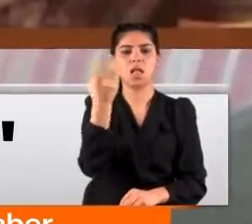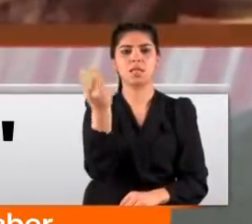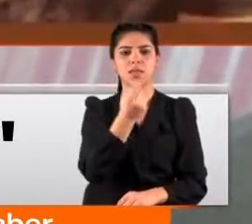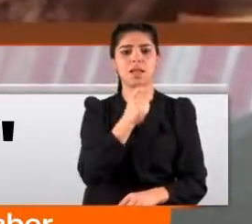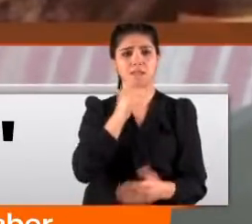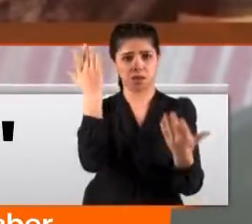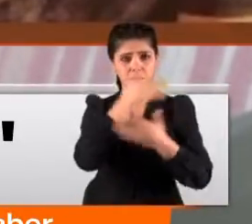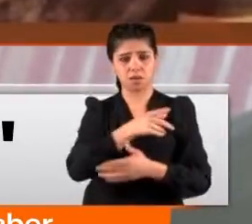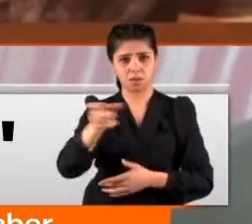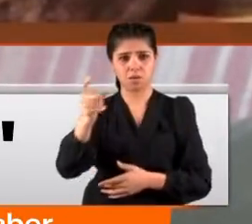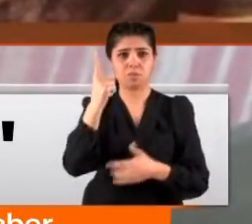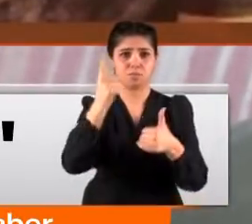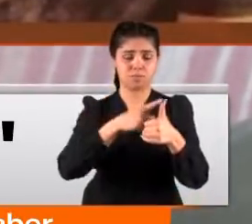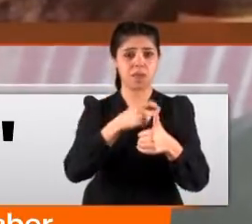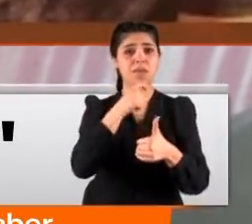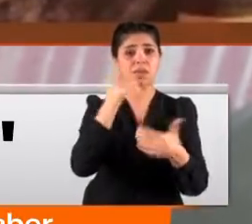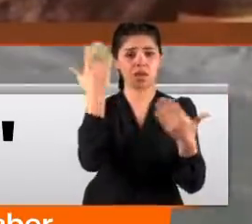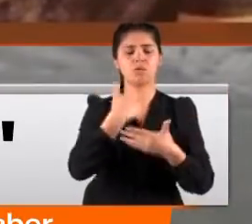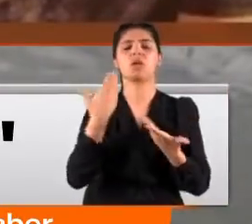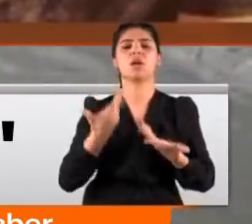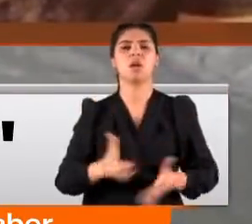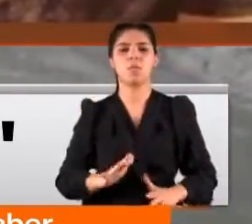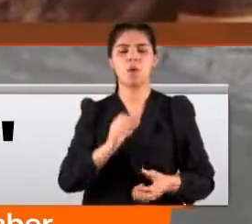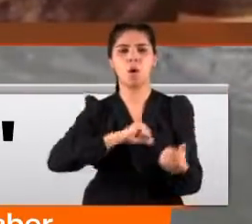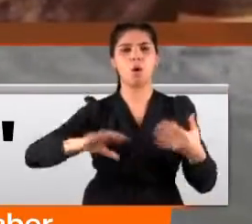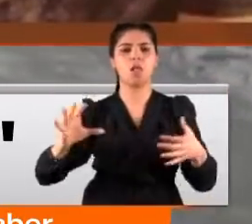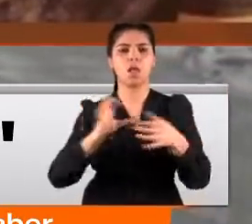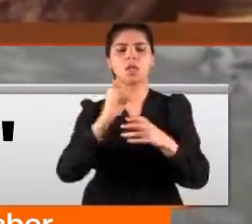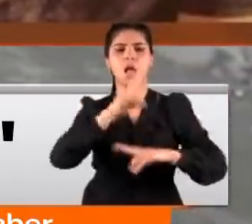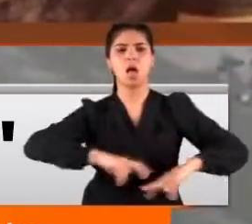etti öyle mi? Birini yanlışlıkla, hayır kabul etmiyorum. Olayla ilgili inceleme sürüyor.